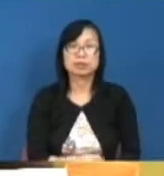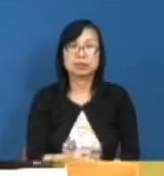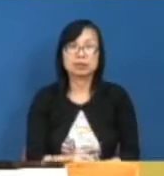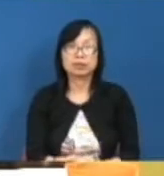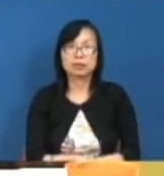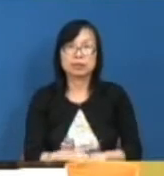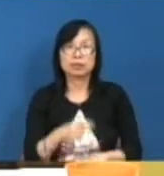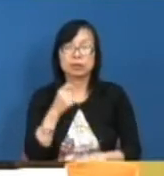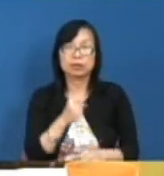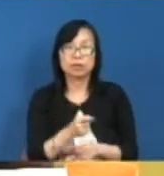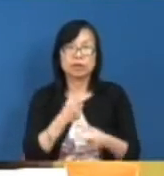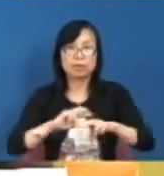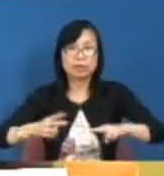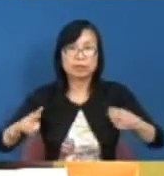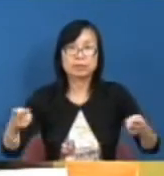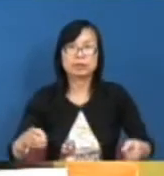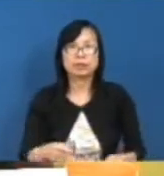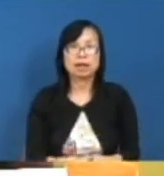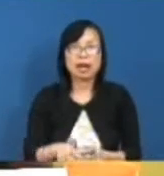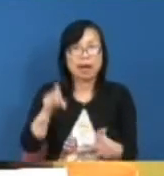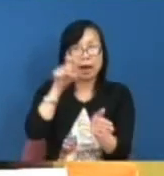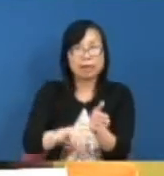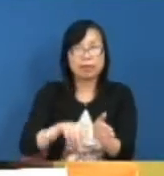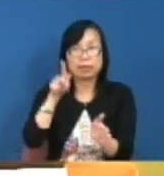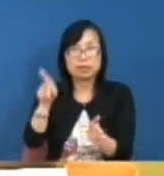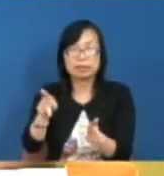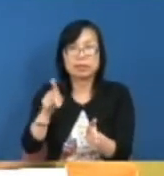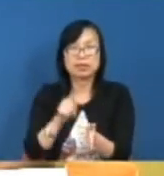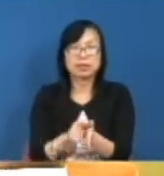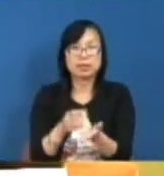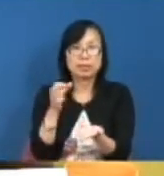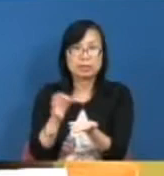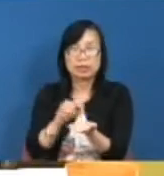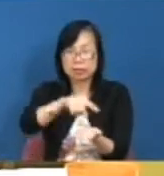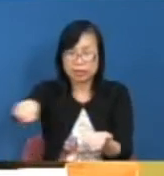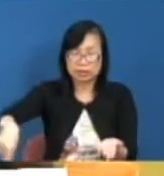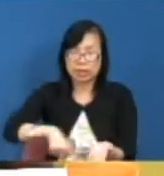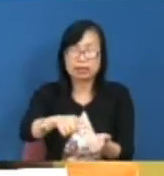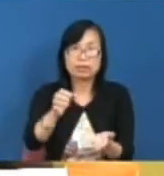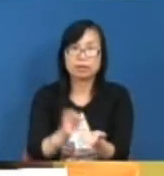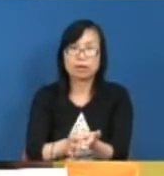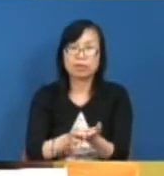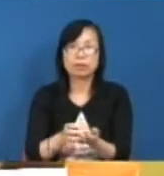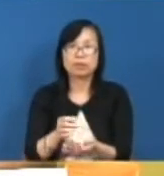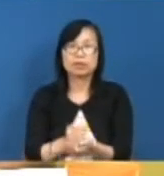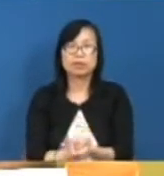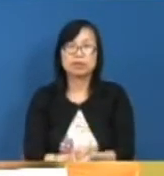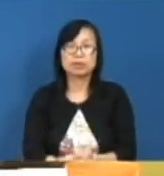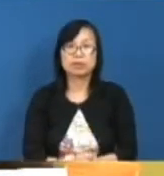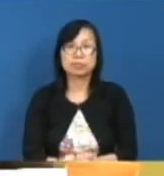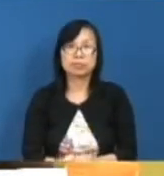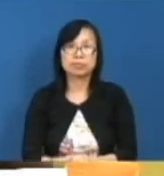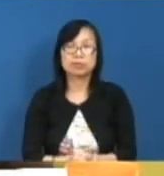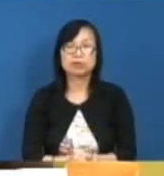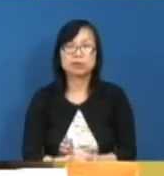資本喺香港好簡單啫嘛，就係 banker 借錢俾地產商買地，叫我哋班友去俾 mortgage， 然